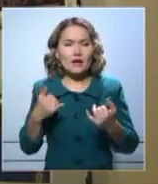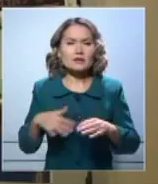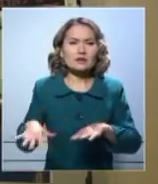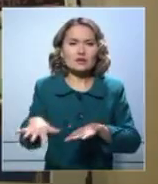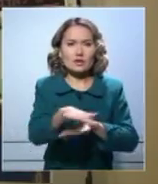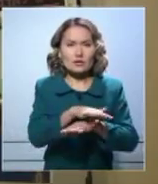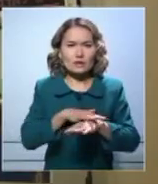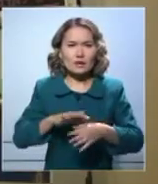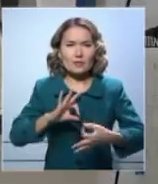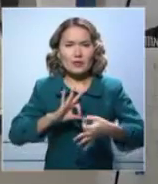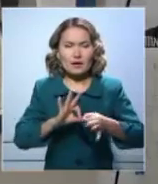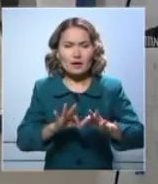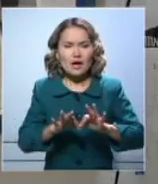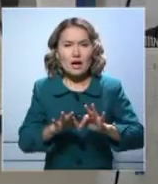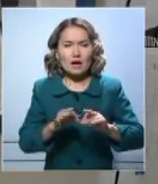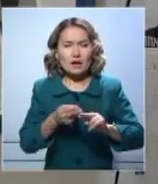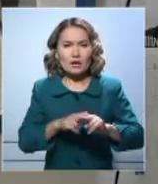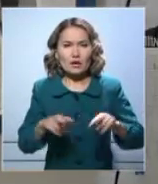зерттеуін жүргізген еді.